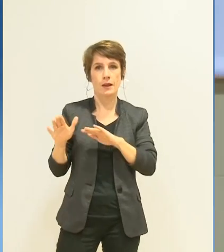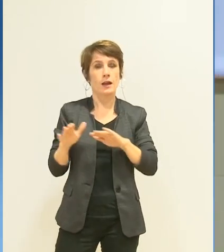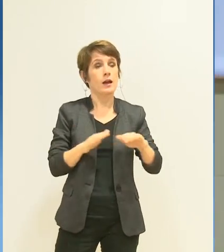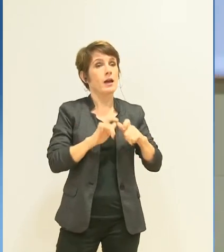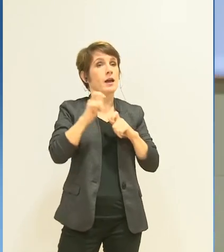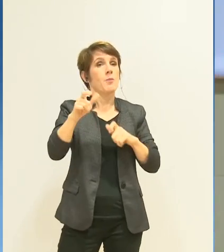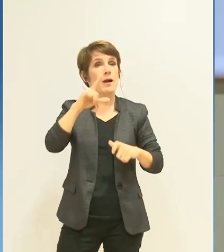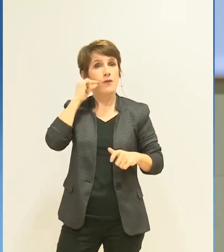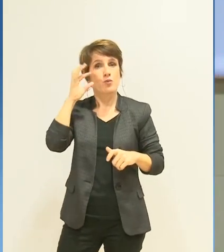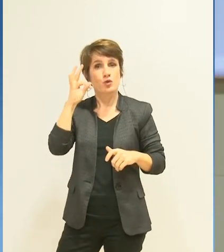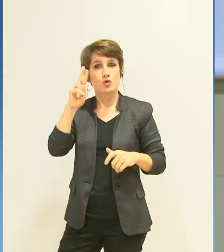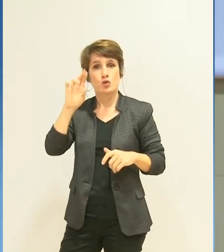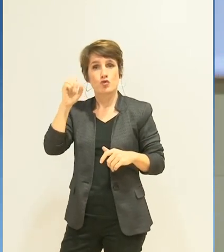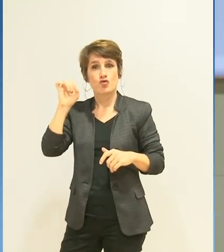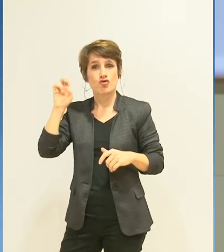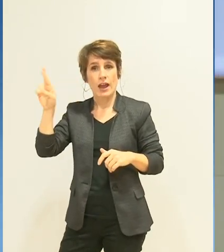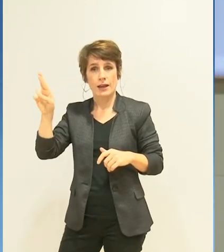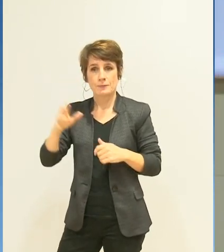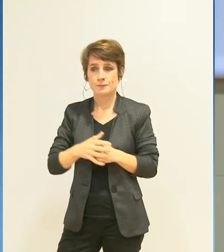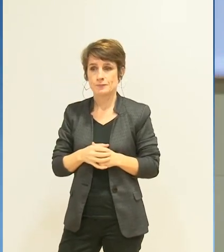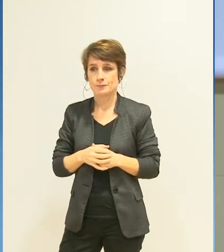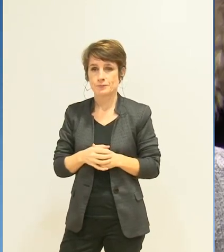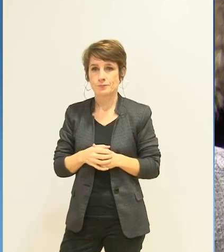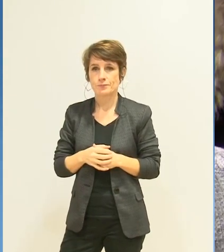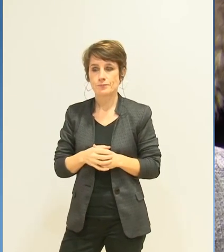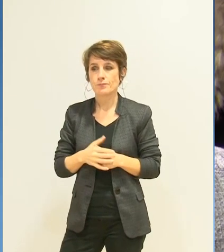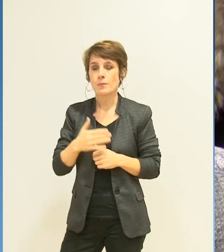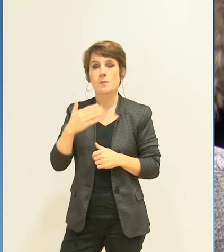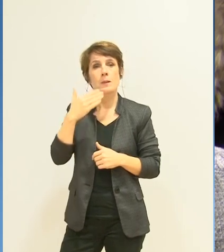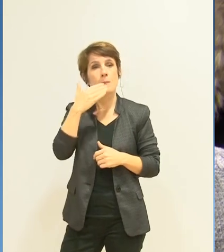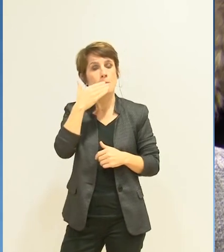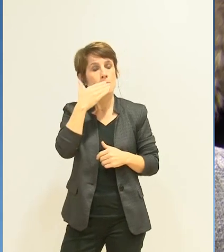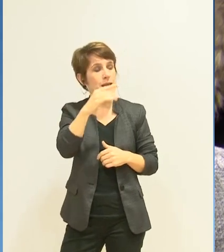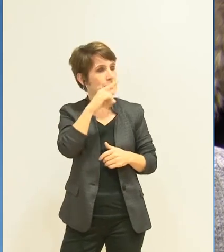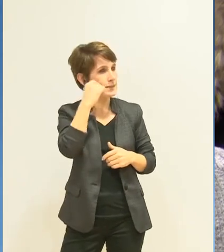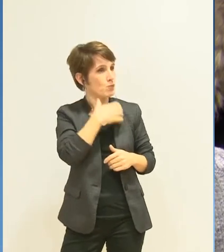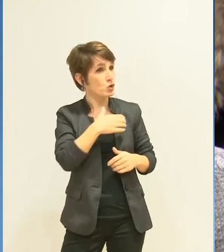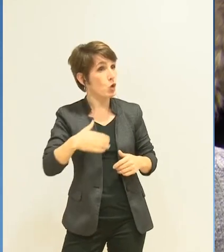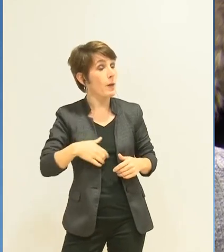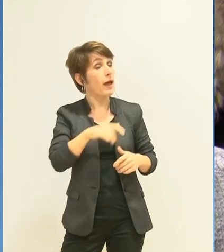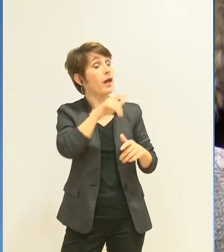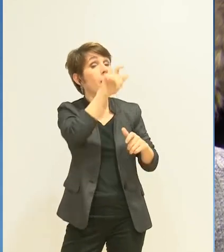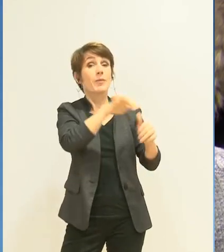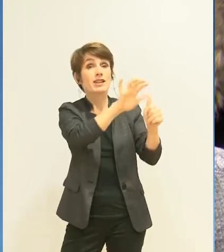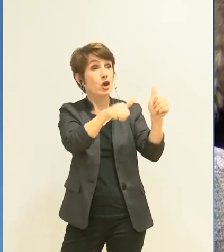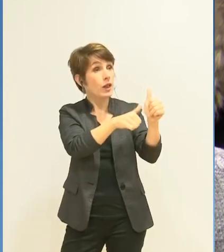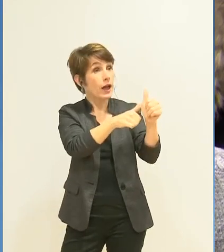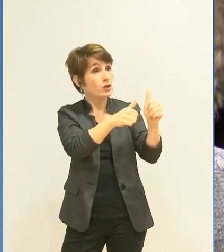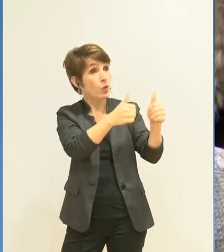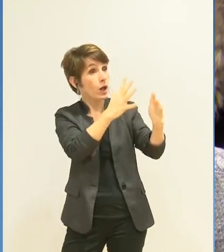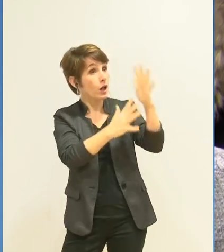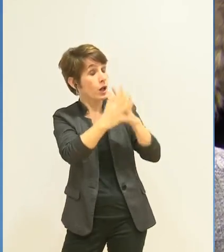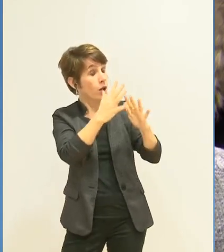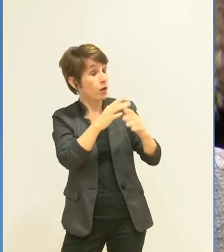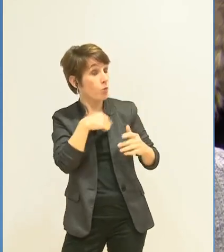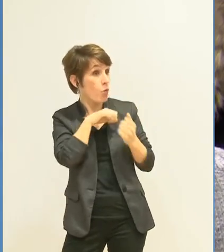merci monsieur le maire alors j'étais assez ébloui par la présentation de l'adjoint donc paraît-il que l'émirat qui n'ont pas eu lieu à la coque 24